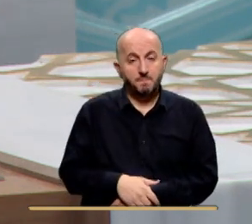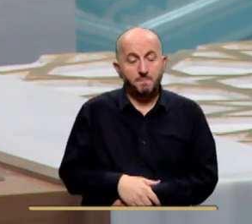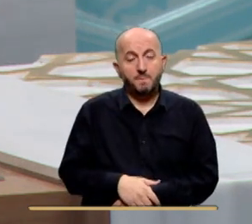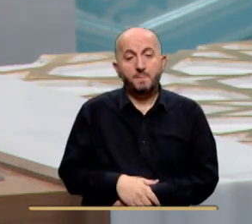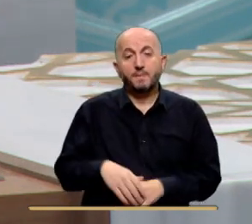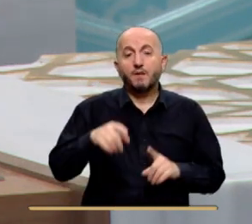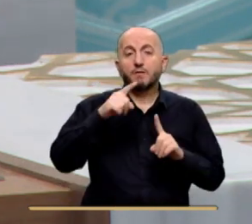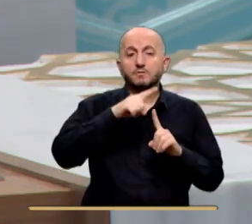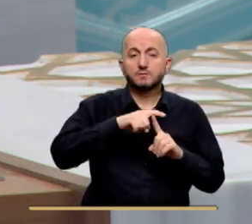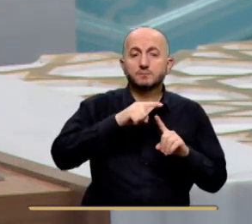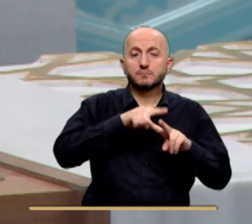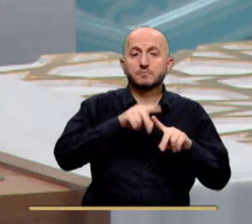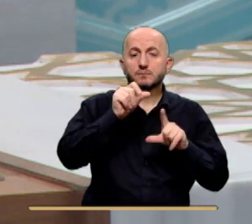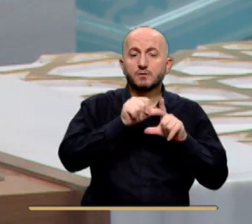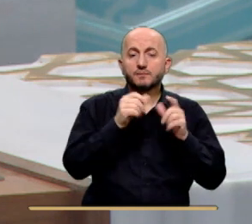Taif'teki duasını,